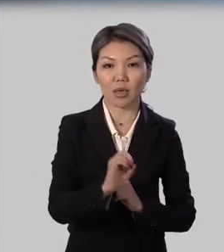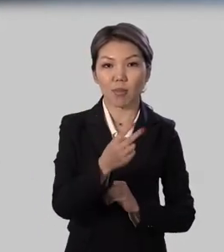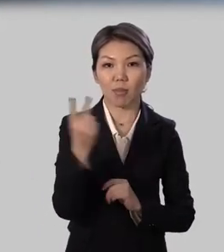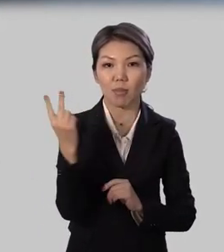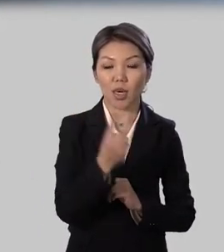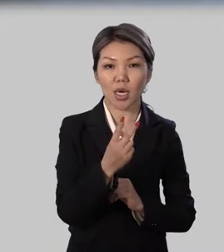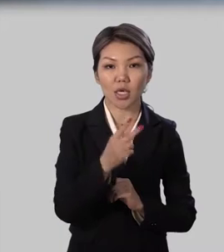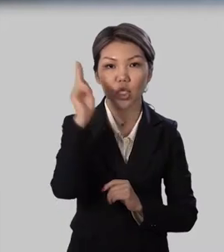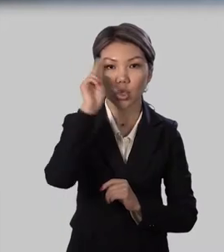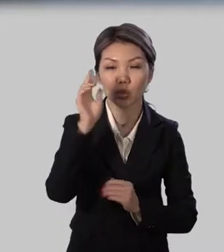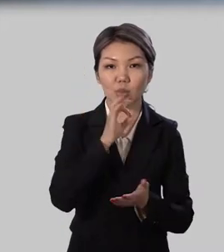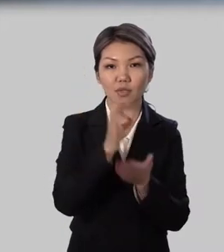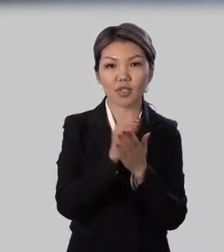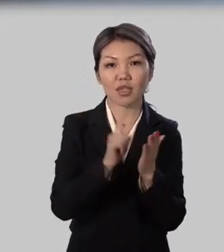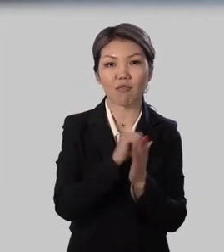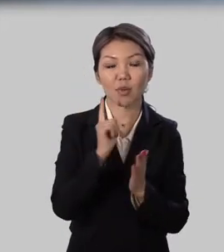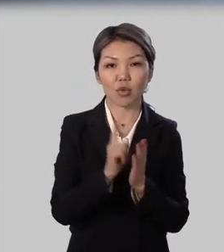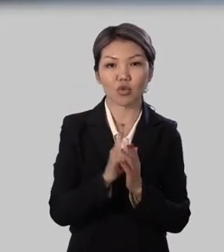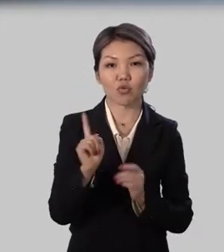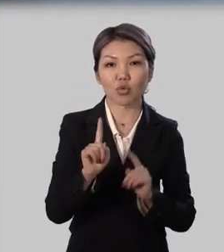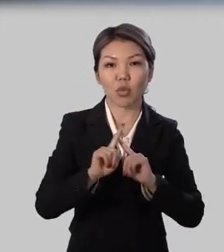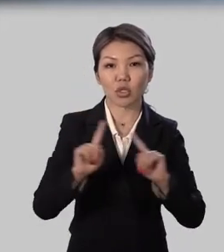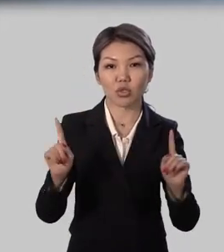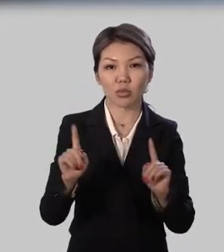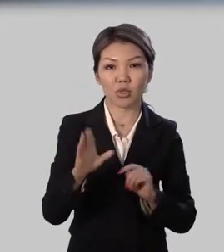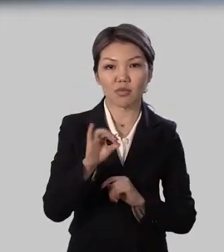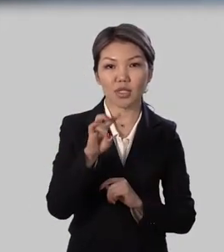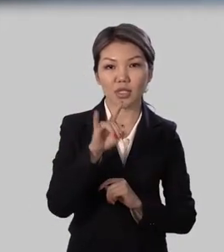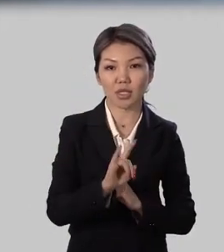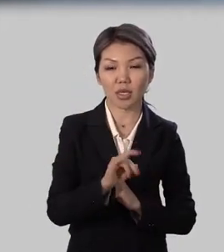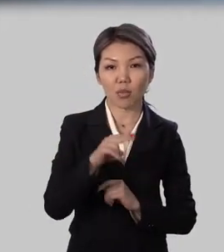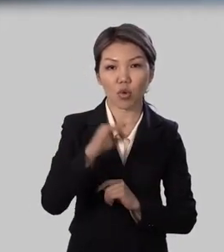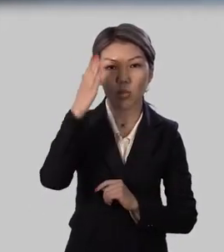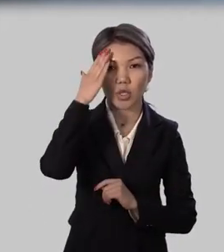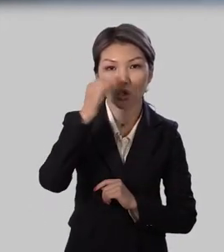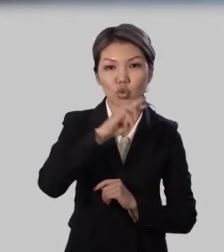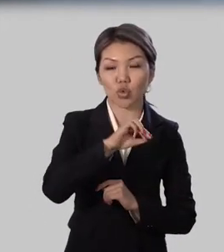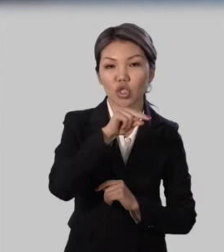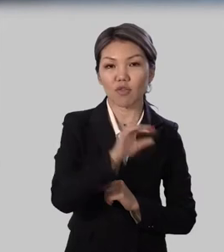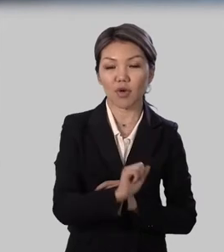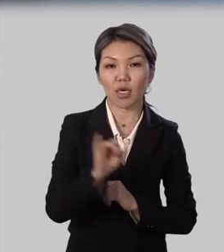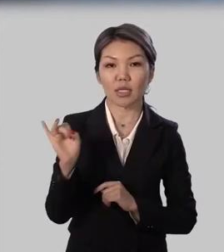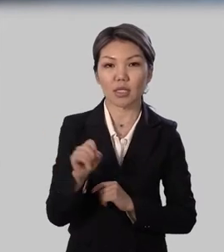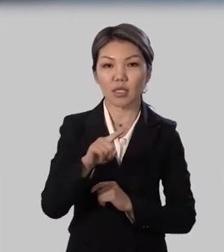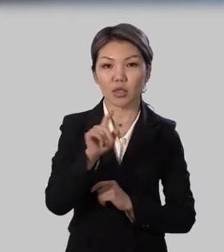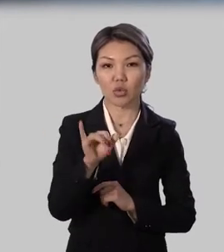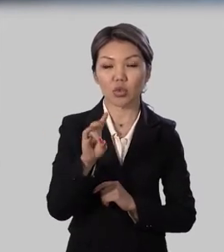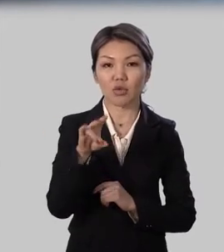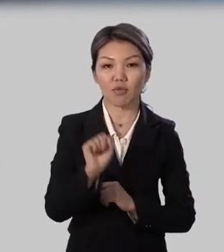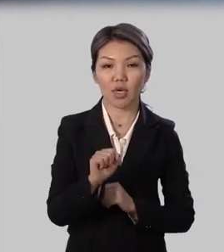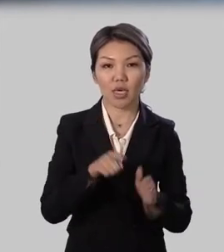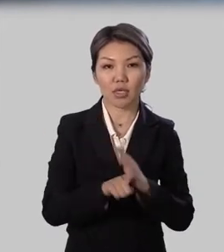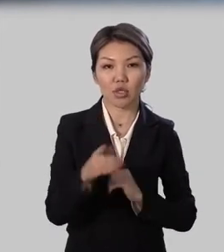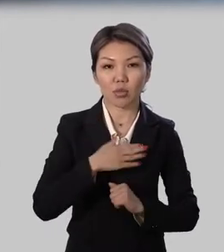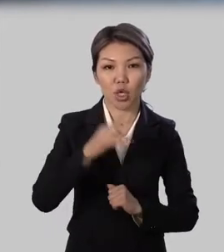в чем особенность весны по мнению те чего и за его и начнем наш урок с